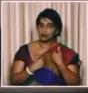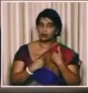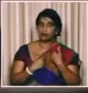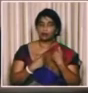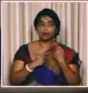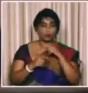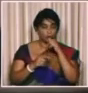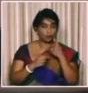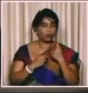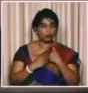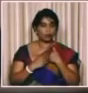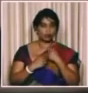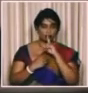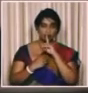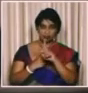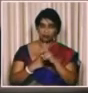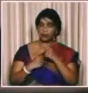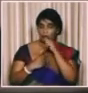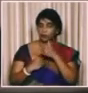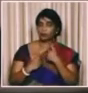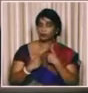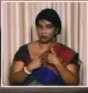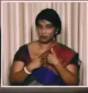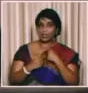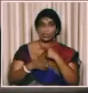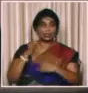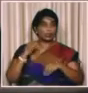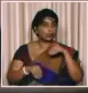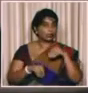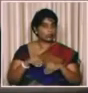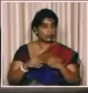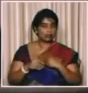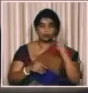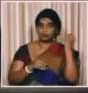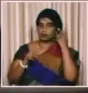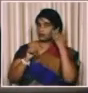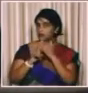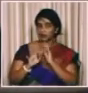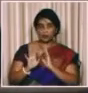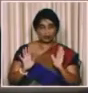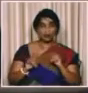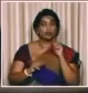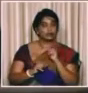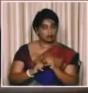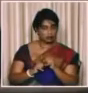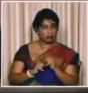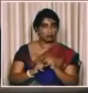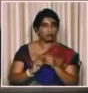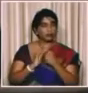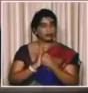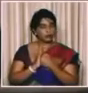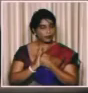ගියාම කවදාක්වත් මේක කතා කරන්නේ කවදාක්වත් දේශපාලනය කතා කරන්නේ නැහැ මේක